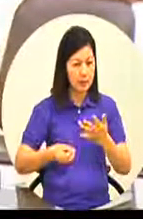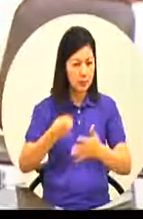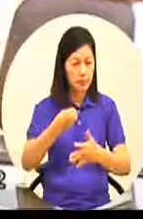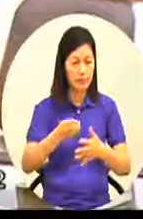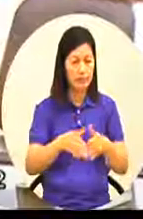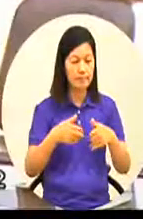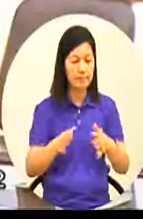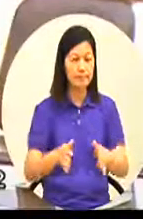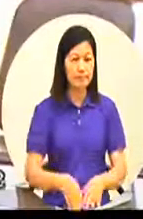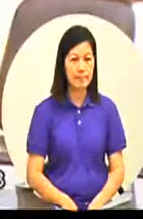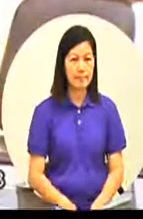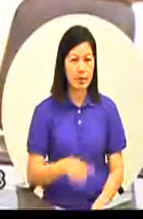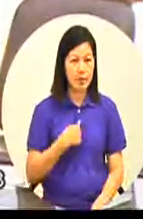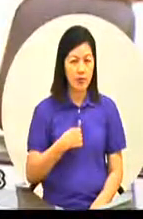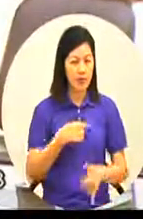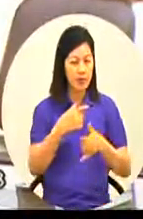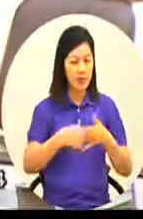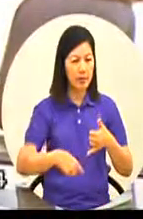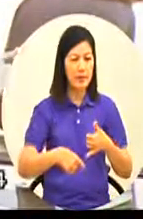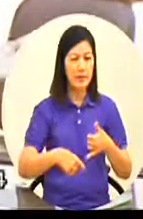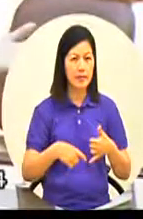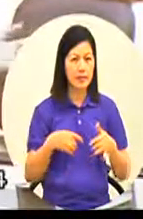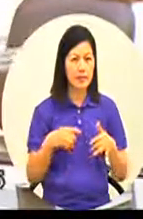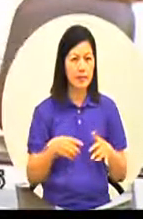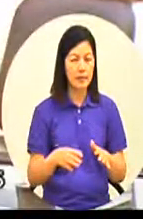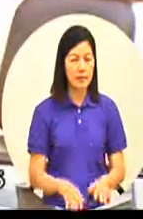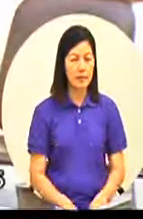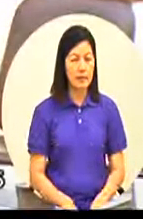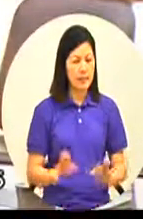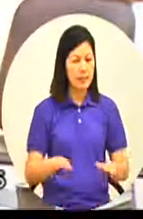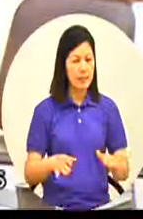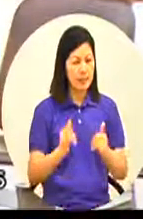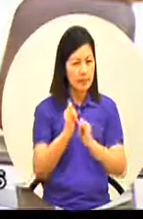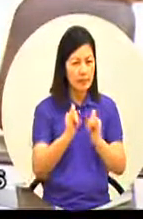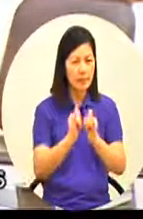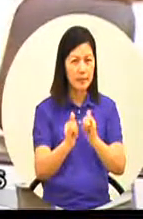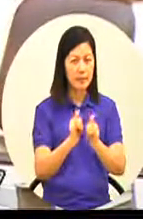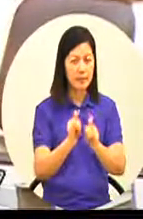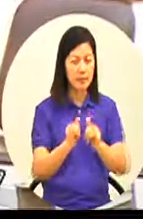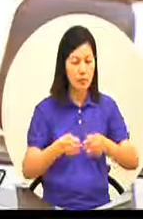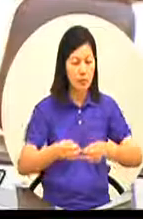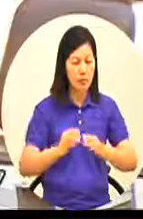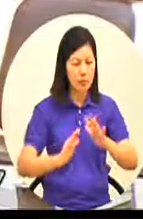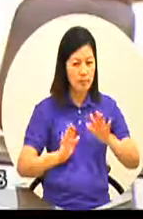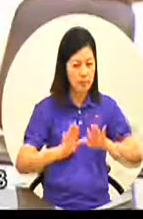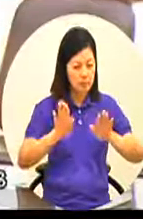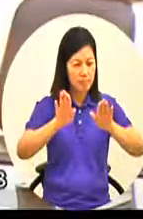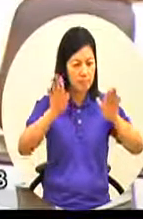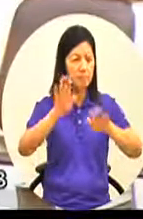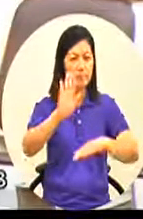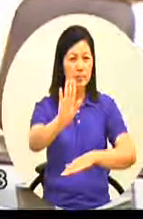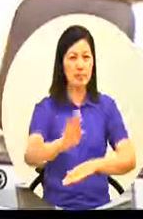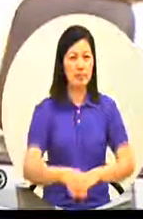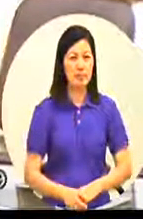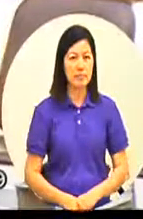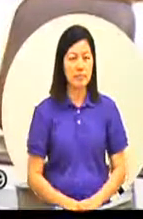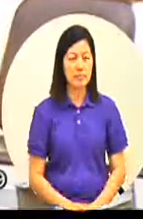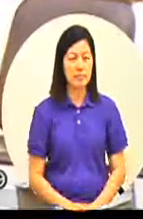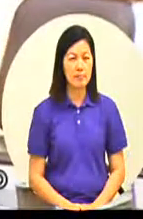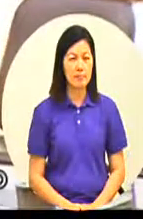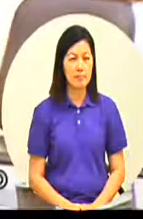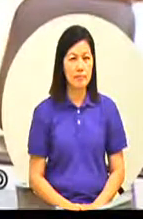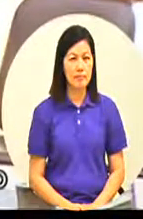是分析、因为现在社会一直、在进步嘛，社会一直在进步、很